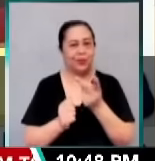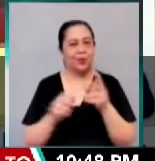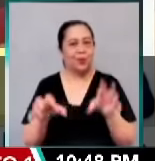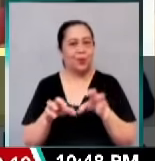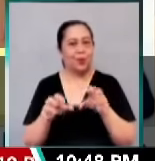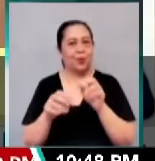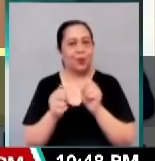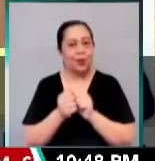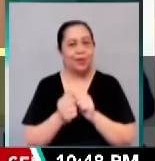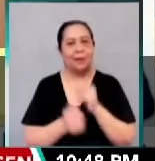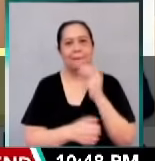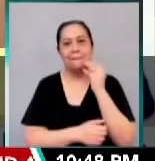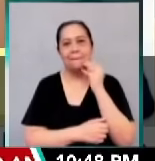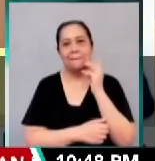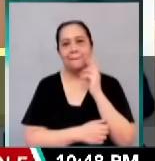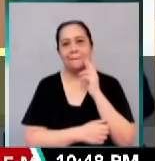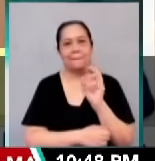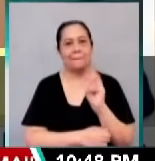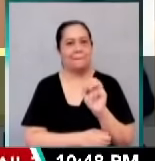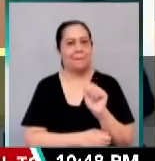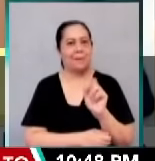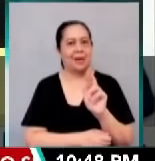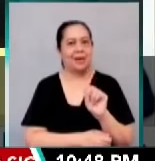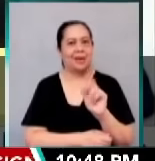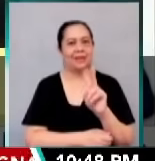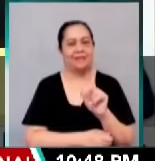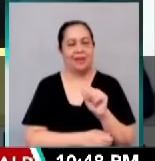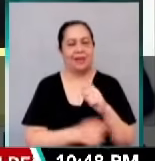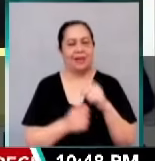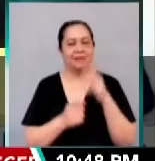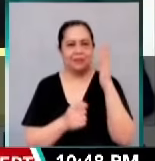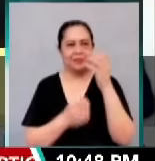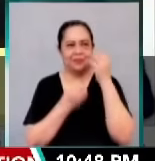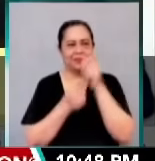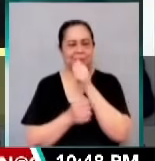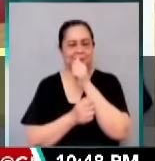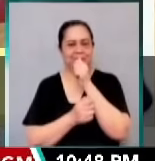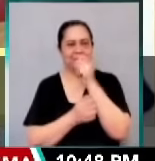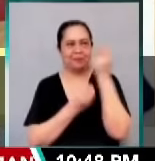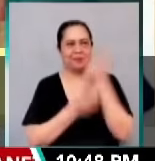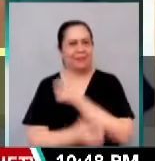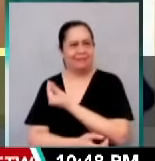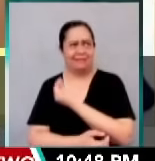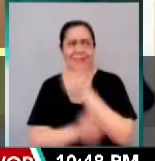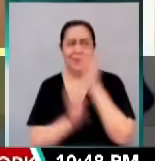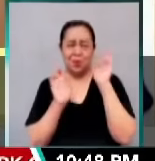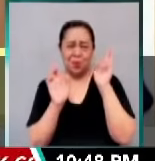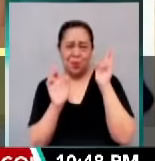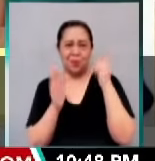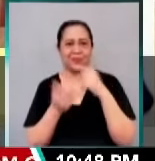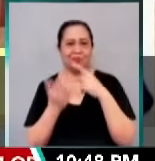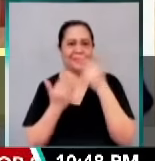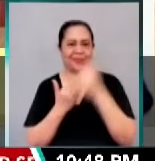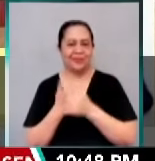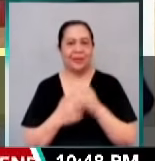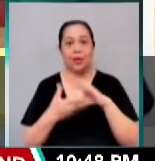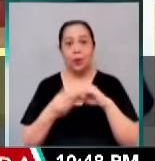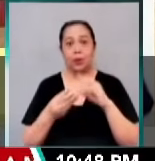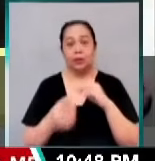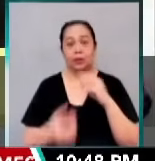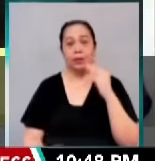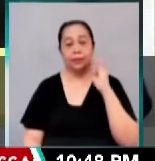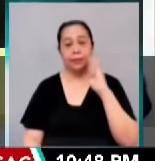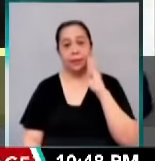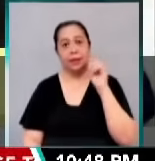actually have a concept in mind. Ikakwento ko na lang sa mga bosses. For me and Marian, sana. Kwento pa ni Bea sa programang Unang